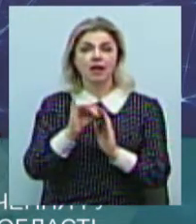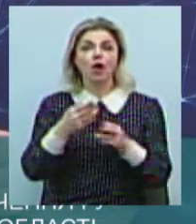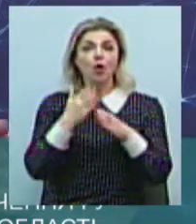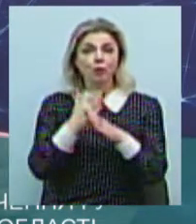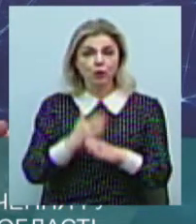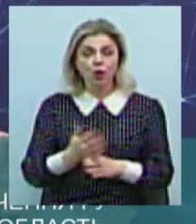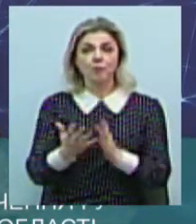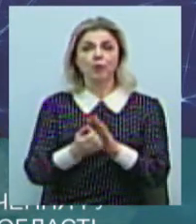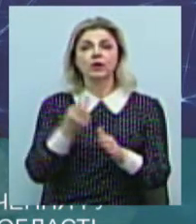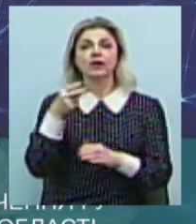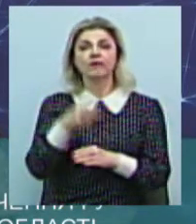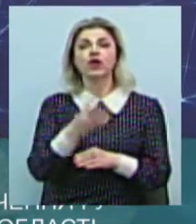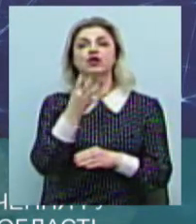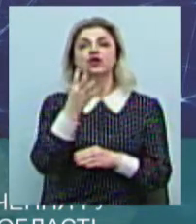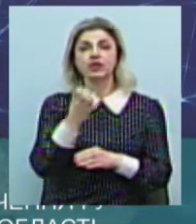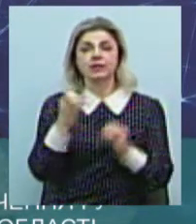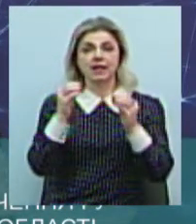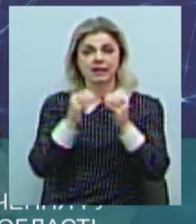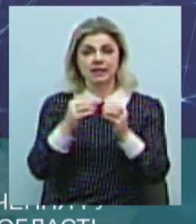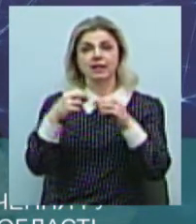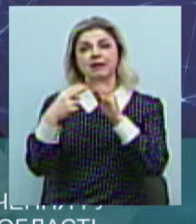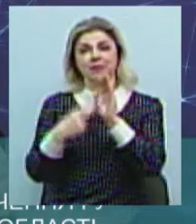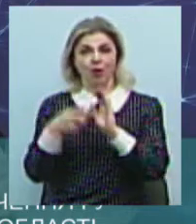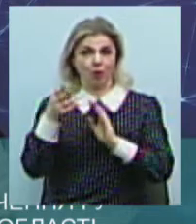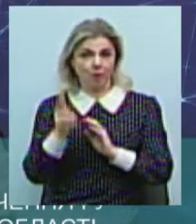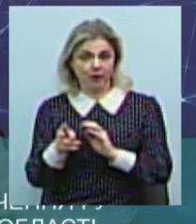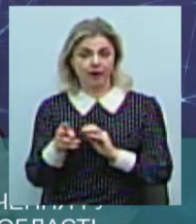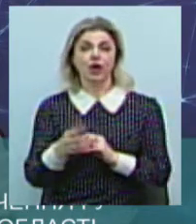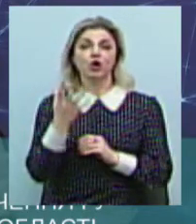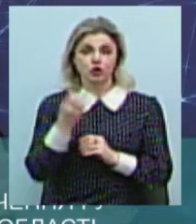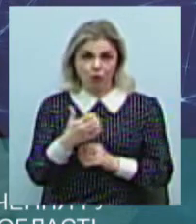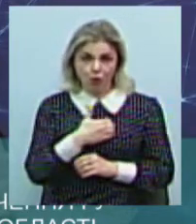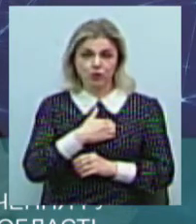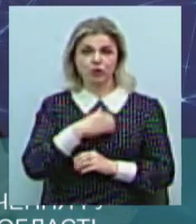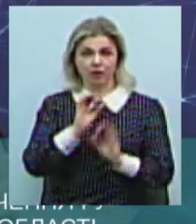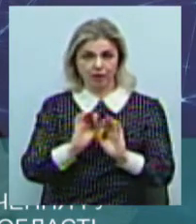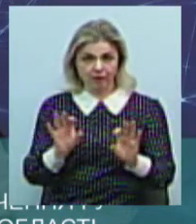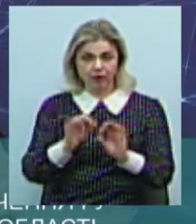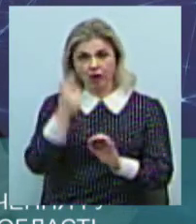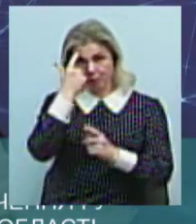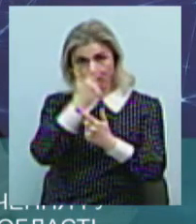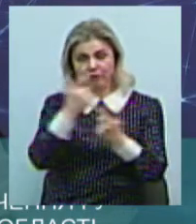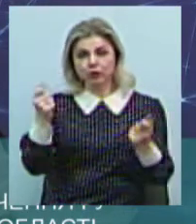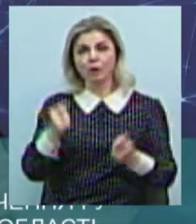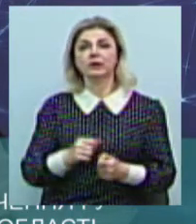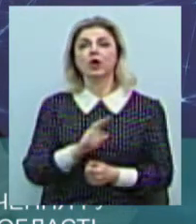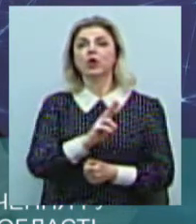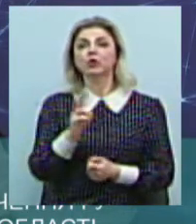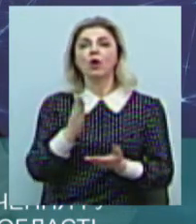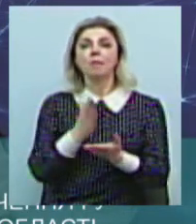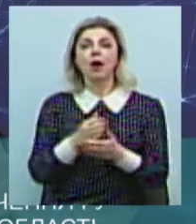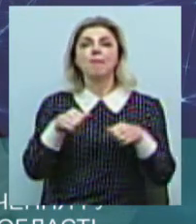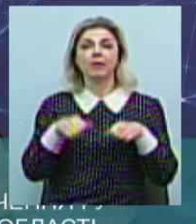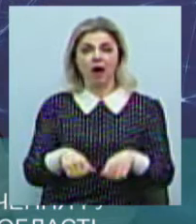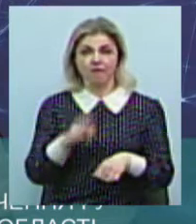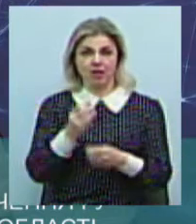отримали 2410,17 копійок. Тобто, ще раз хочу повідомити, хто має право на